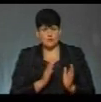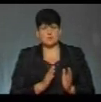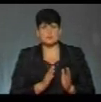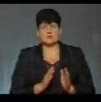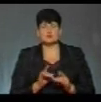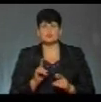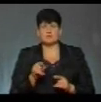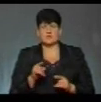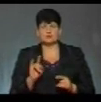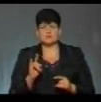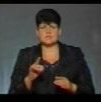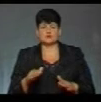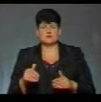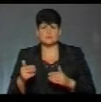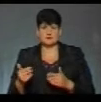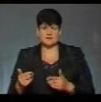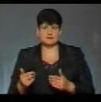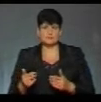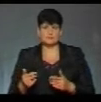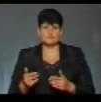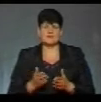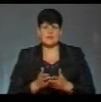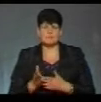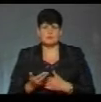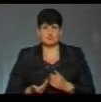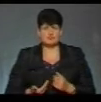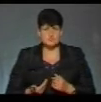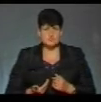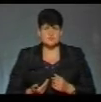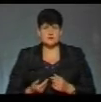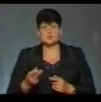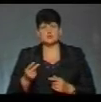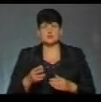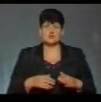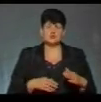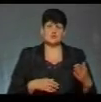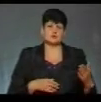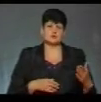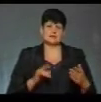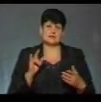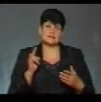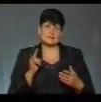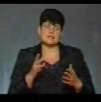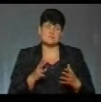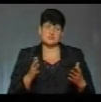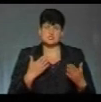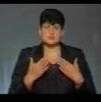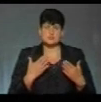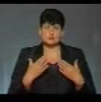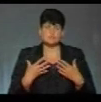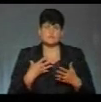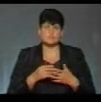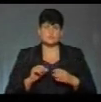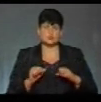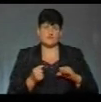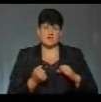що ми тобі дитину здаємо такий напрямок в житті. З другої сторони, дитина більше спілкується зі своїми